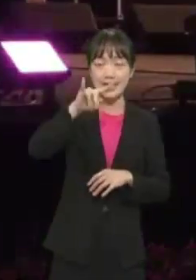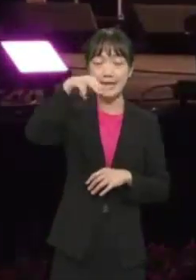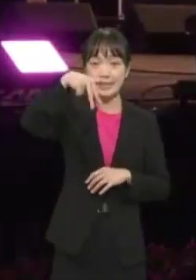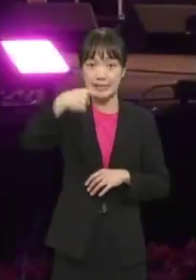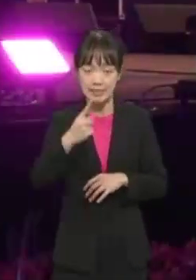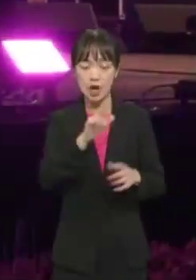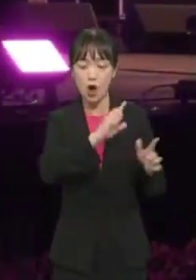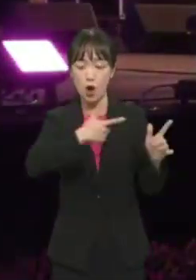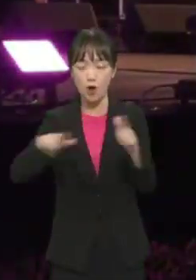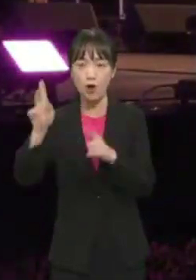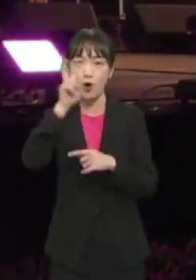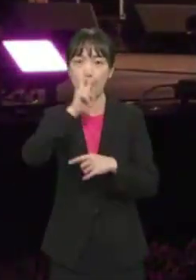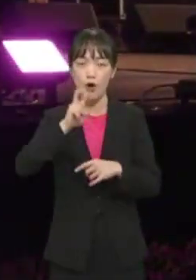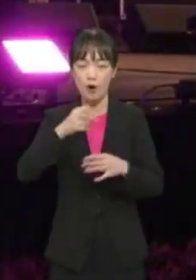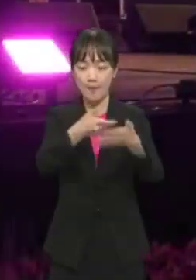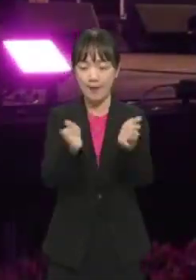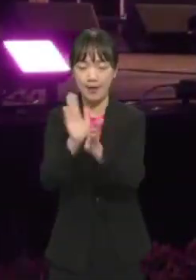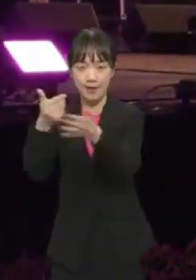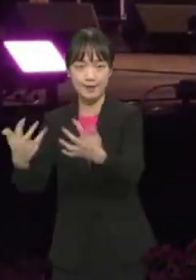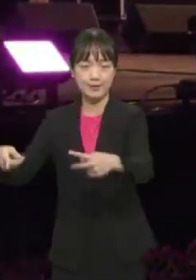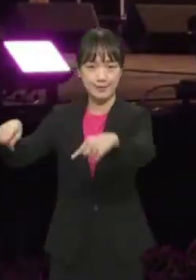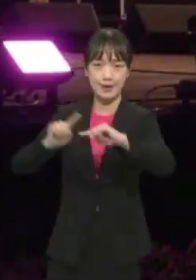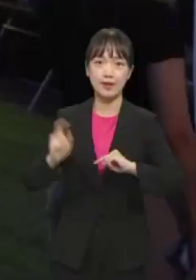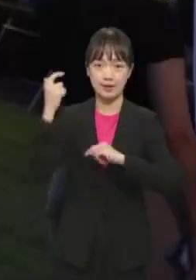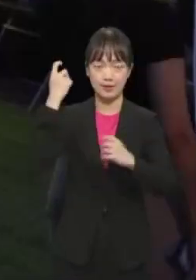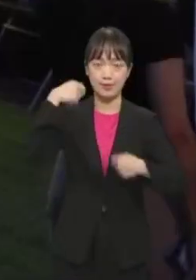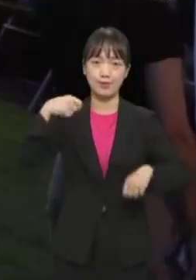그리고 다양한 장르의 지역 밴드들의 공연이 진행됩니다